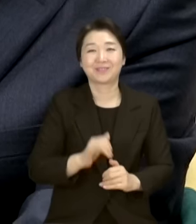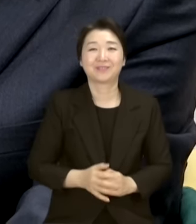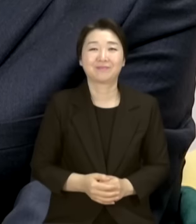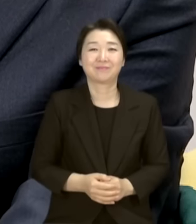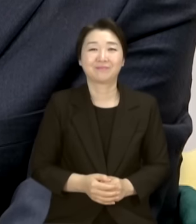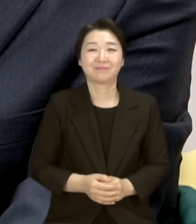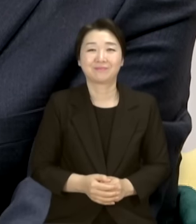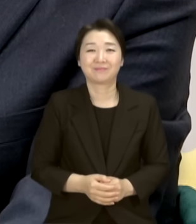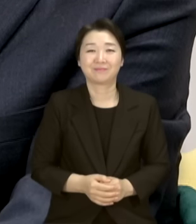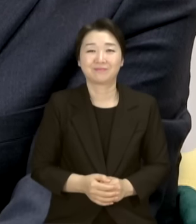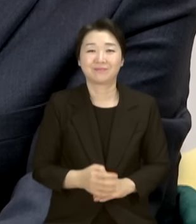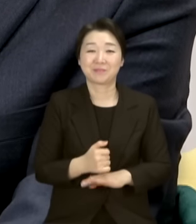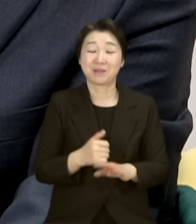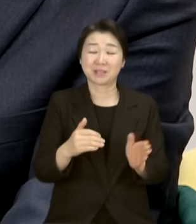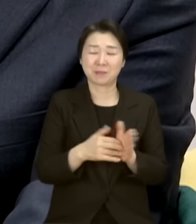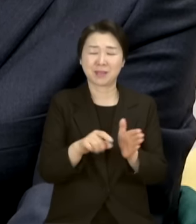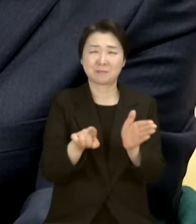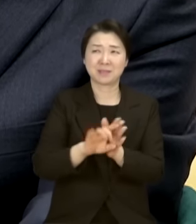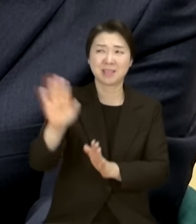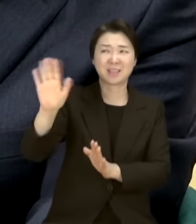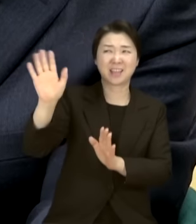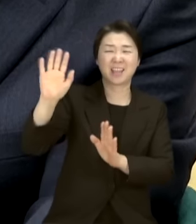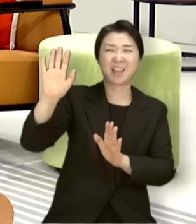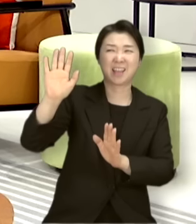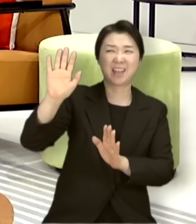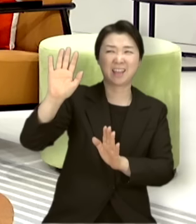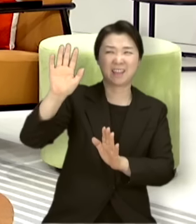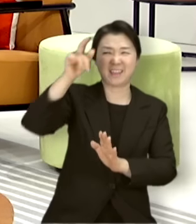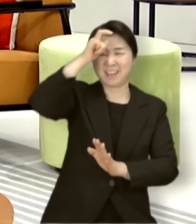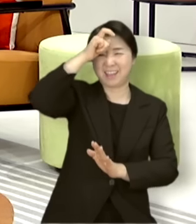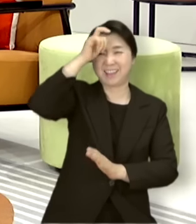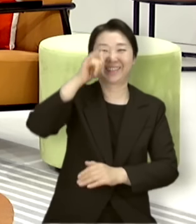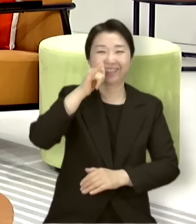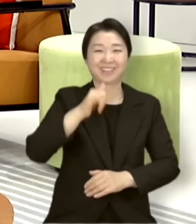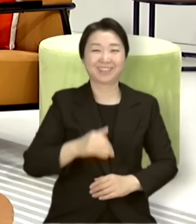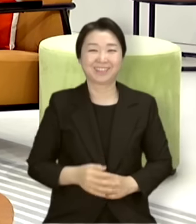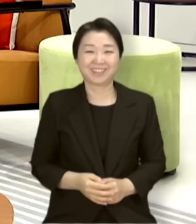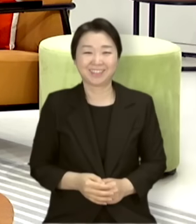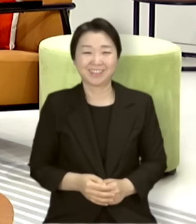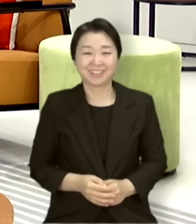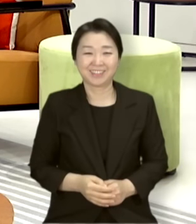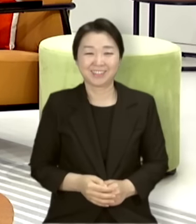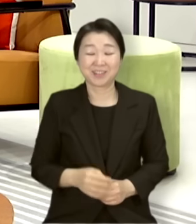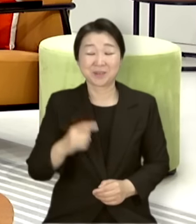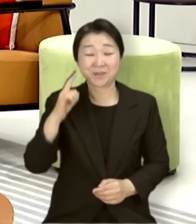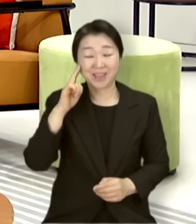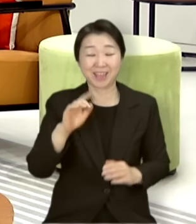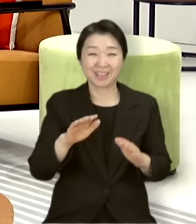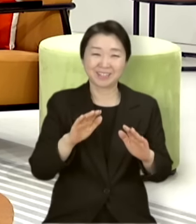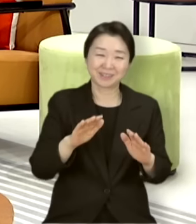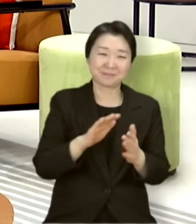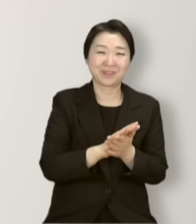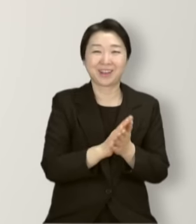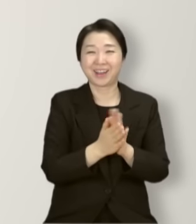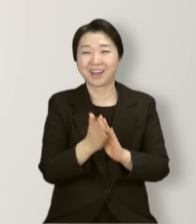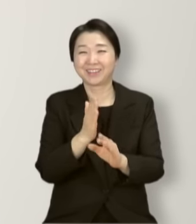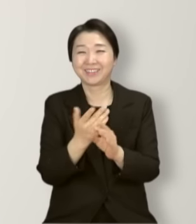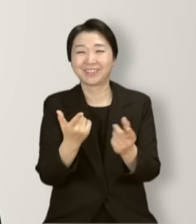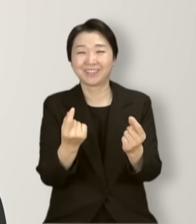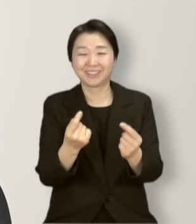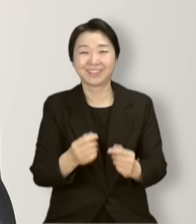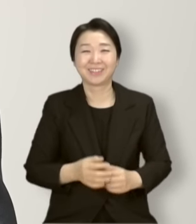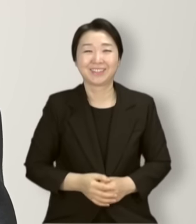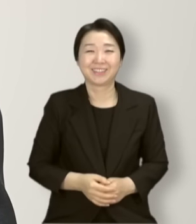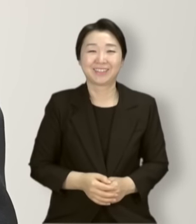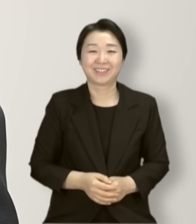네. 끝까지 안 믿고 버티는 친구들도 있고 네. 또 아직 공사 중인 것 같습니다. 네. 예.